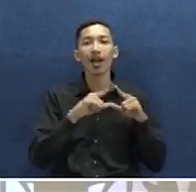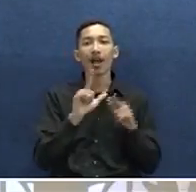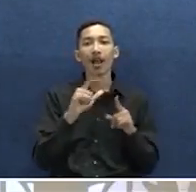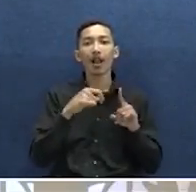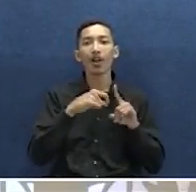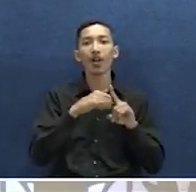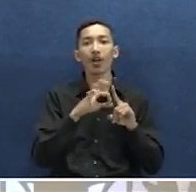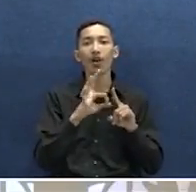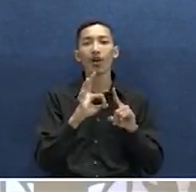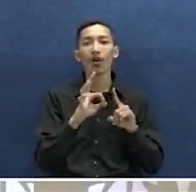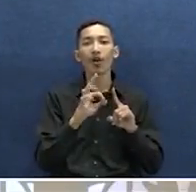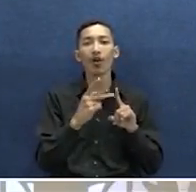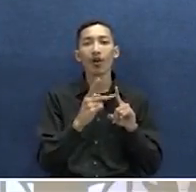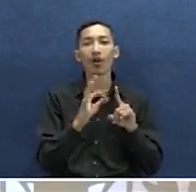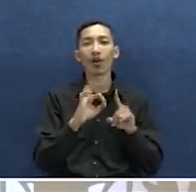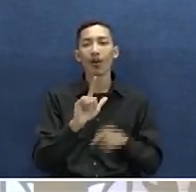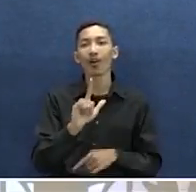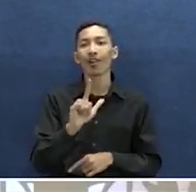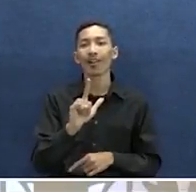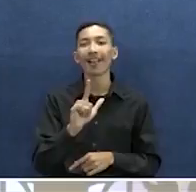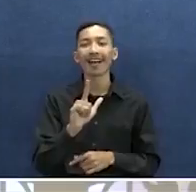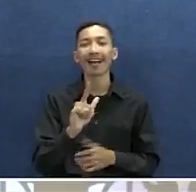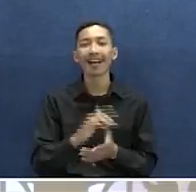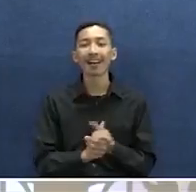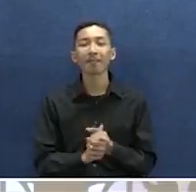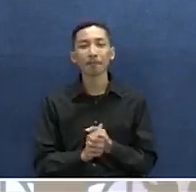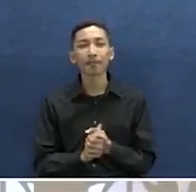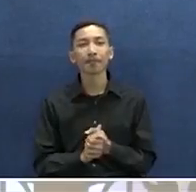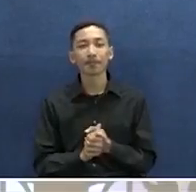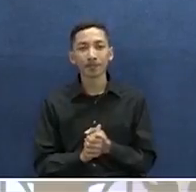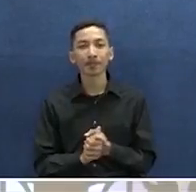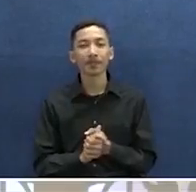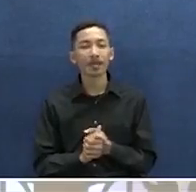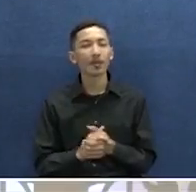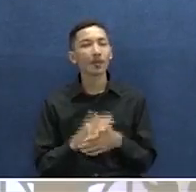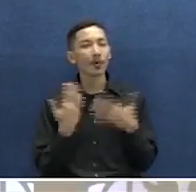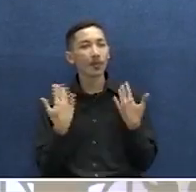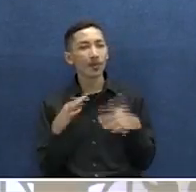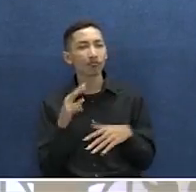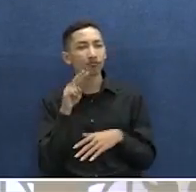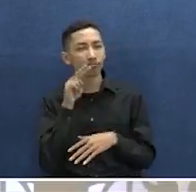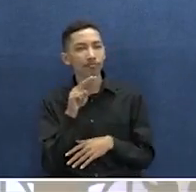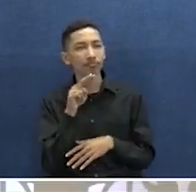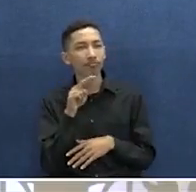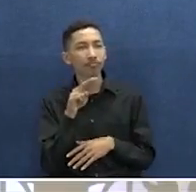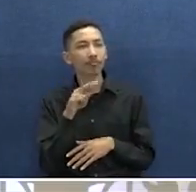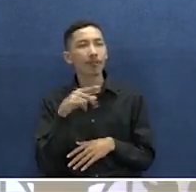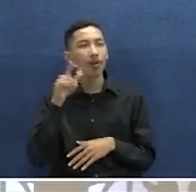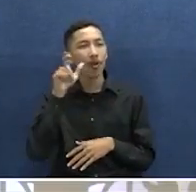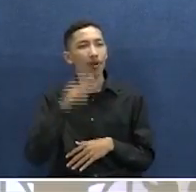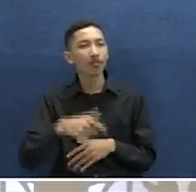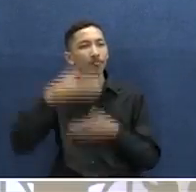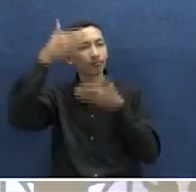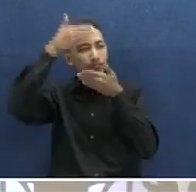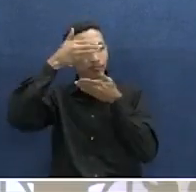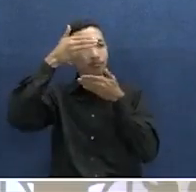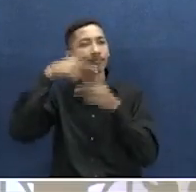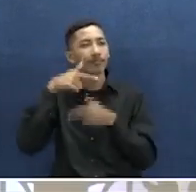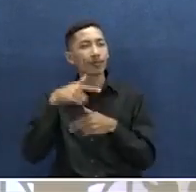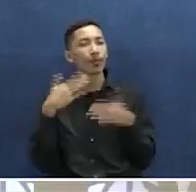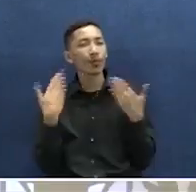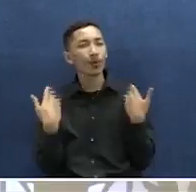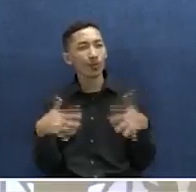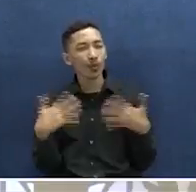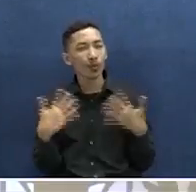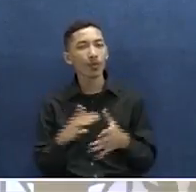Terus kayak aku mikirnya kayak ah agak pertama kali ini ngelihat kayak orang pakai lingkup dan ramai gitu berkah booking